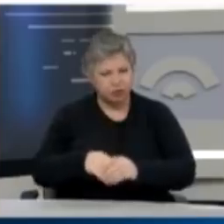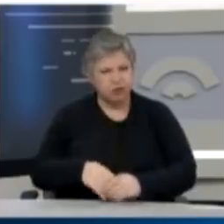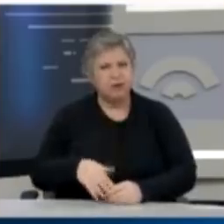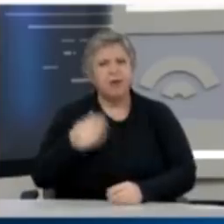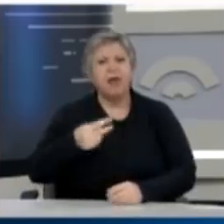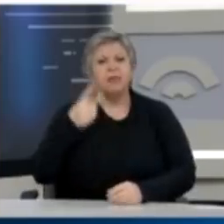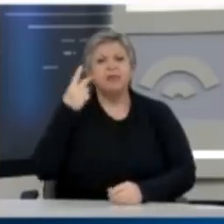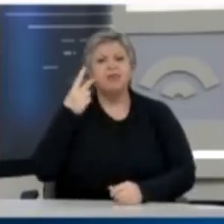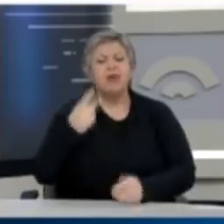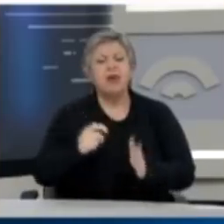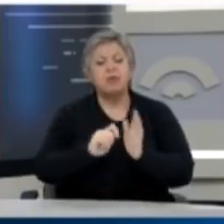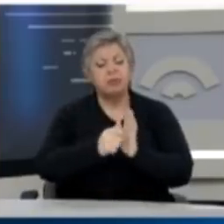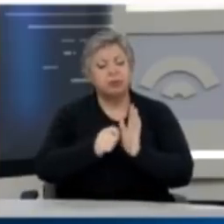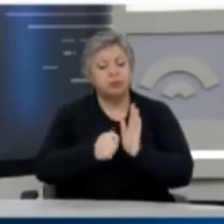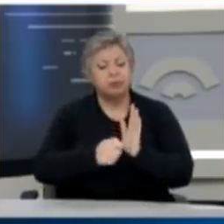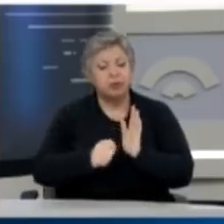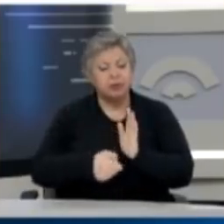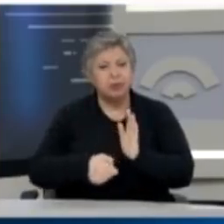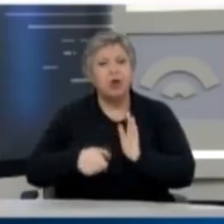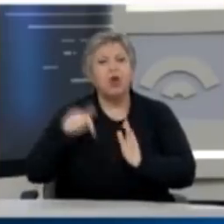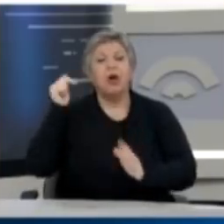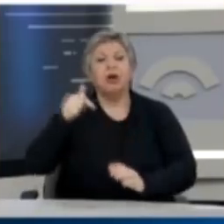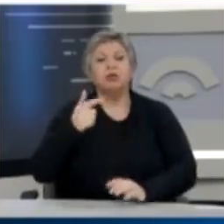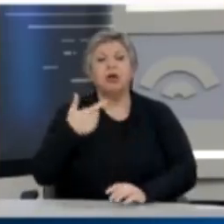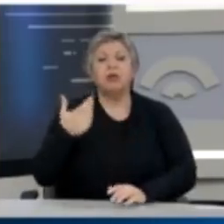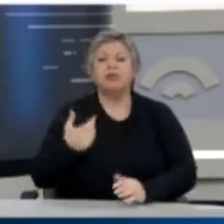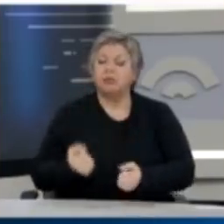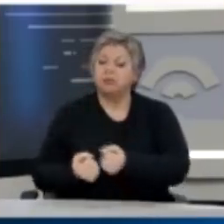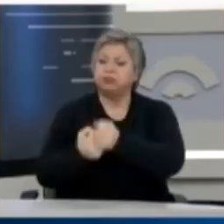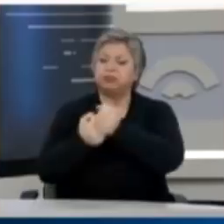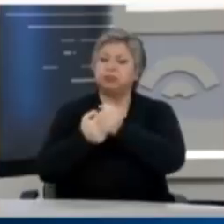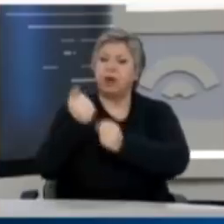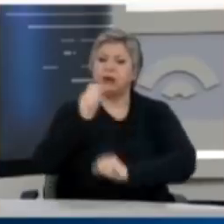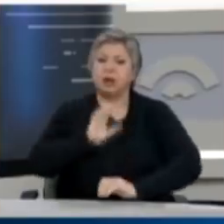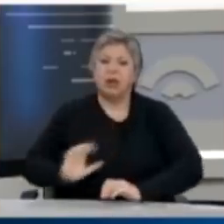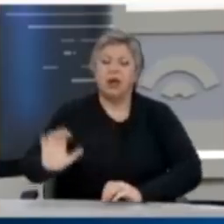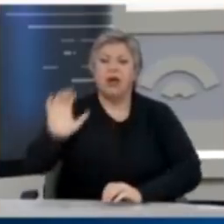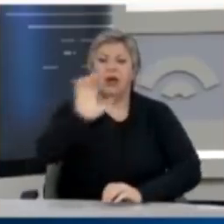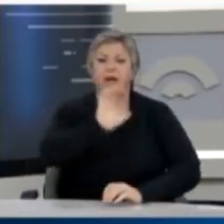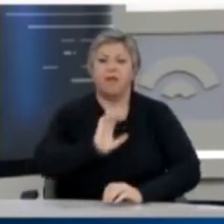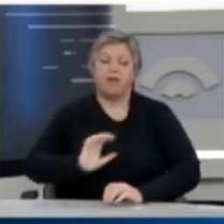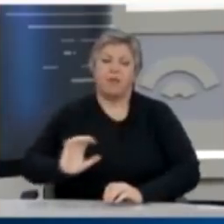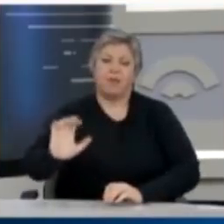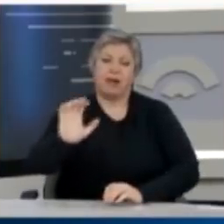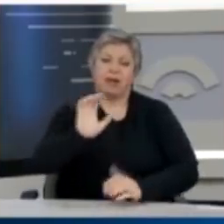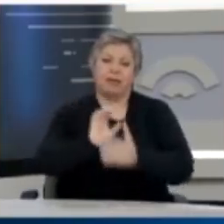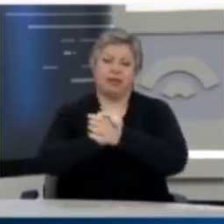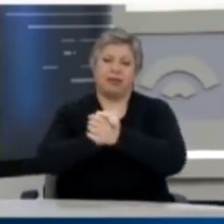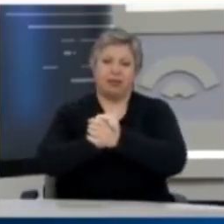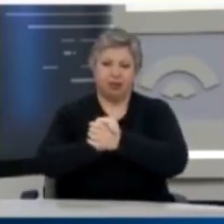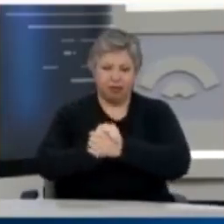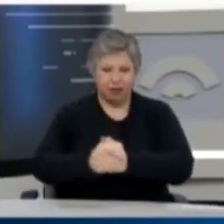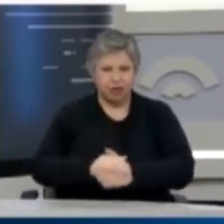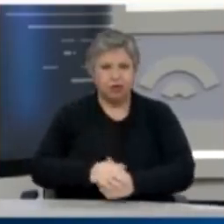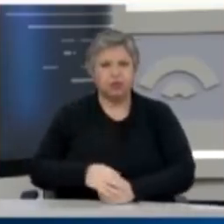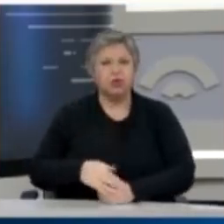την ισχύ του δικαίου της Ευρωπαϊκής Ένωσης, όχι μόνο έναντι των κοινών νόμων, αλλά και έναντι